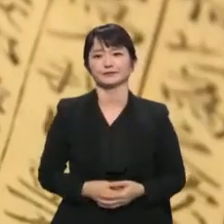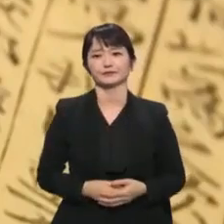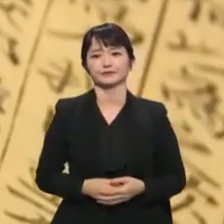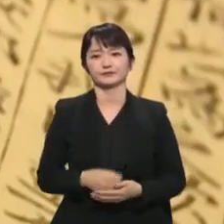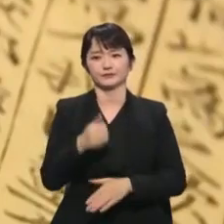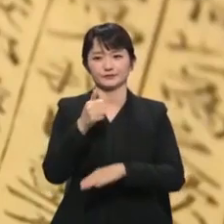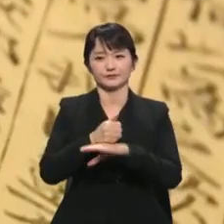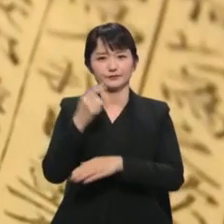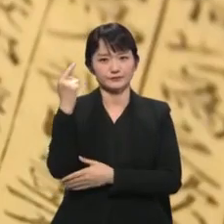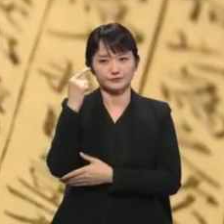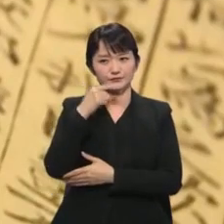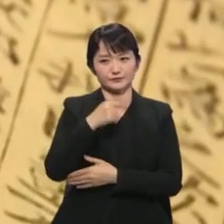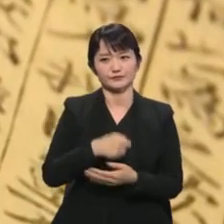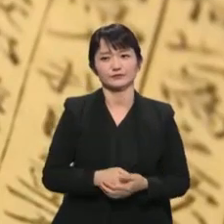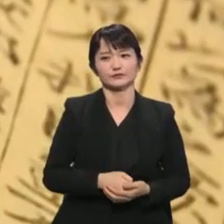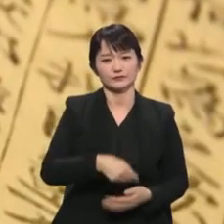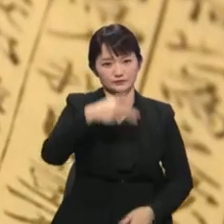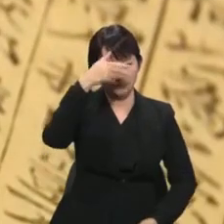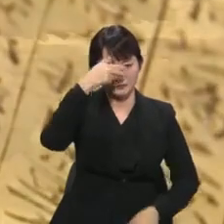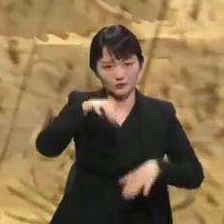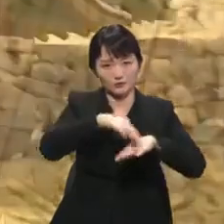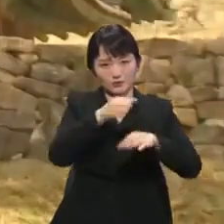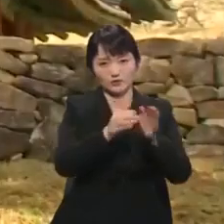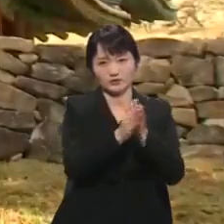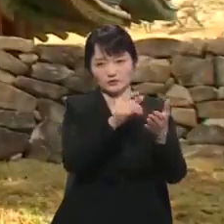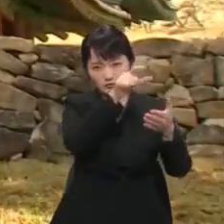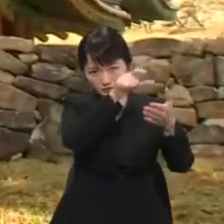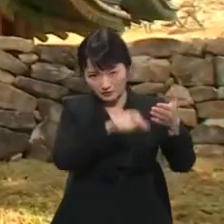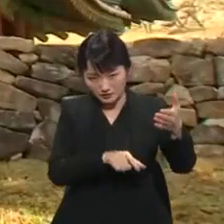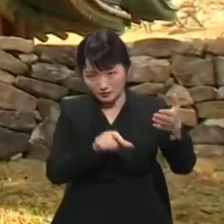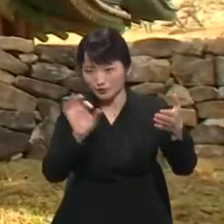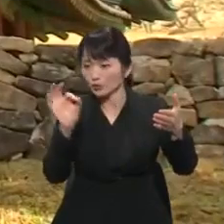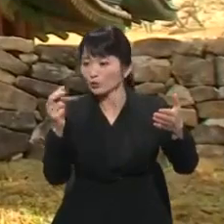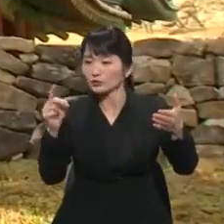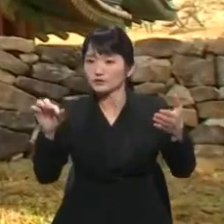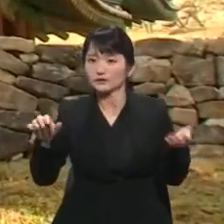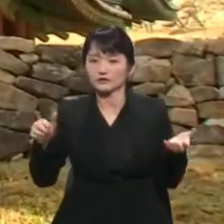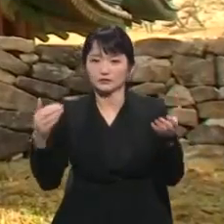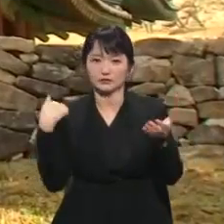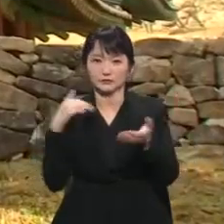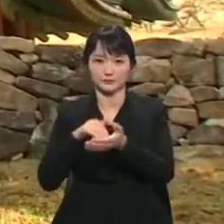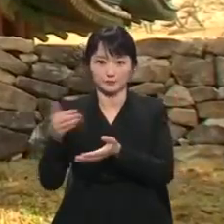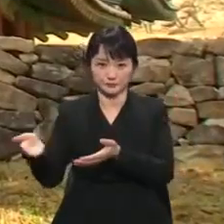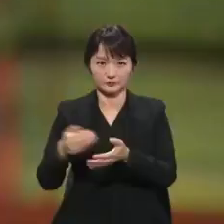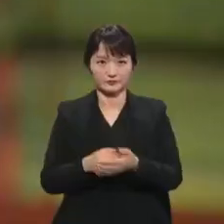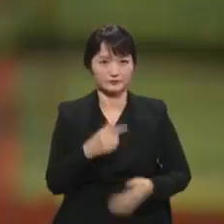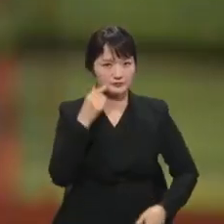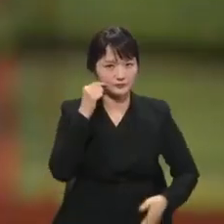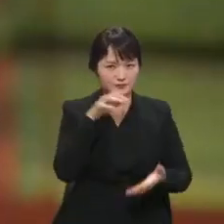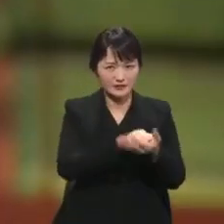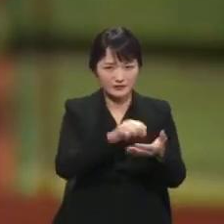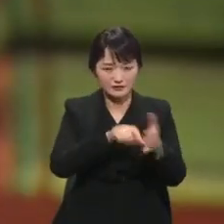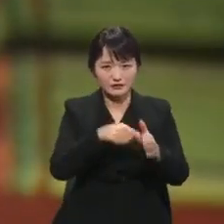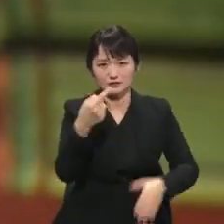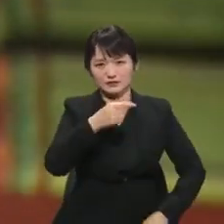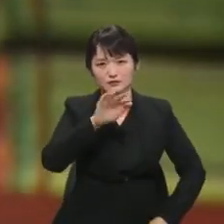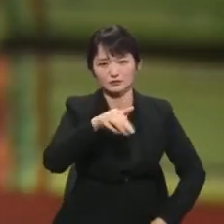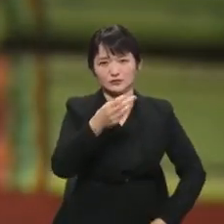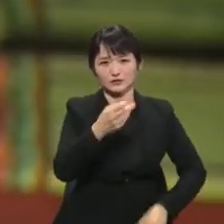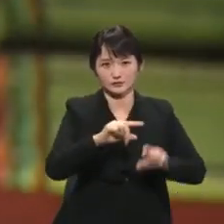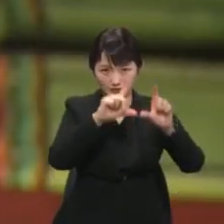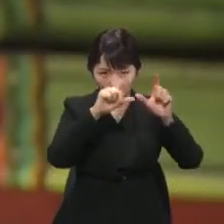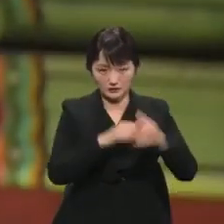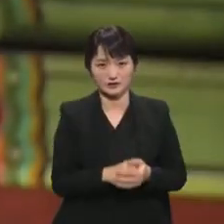조선왕조실록 오대산 품으로입니다. 일제강점기였던 1913년 일본으로 반출된 조선왕조실록이 약 110년